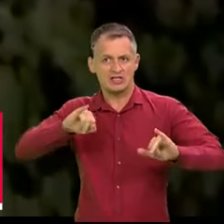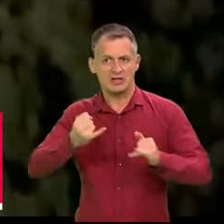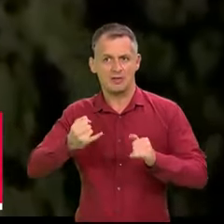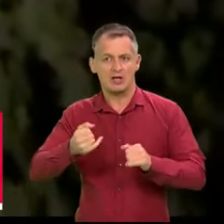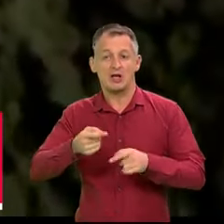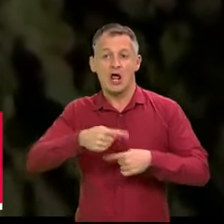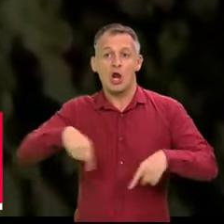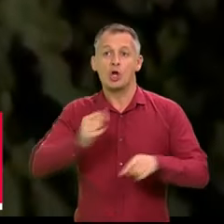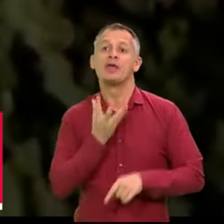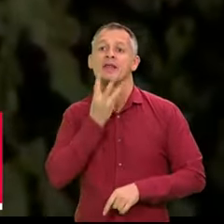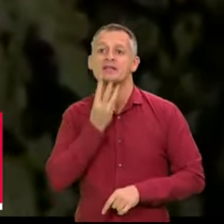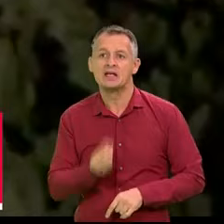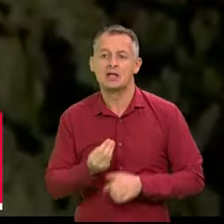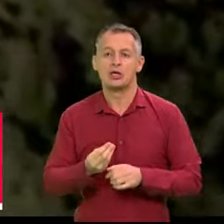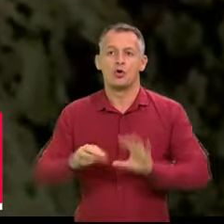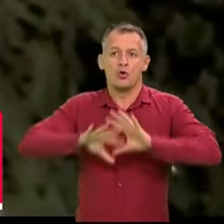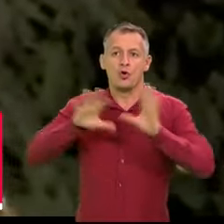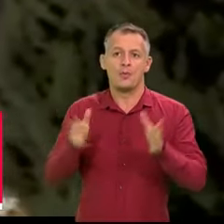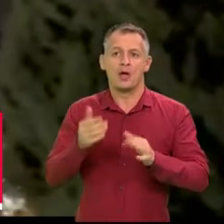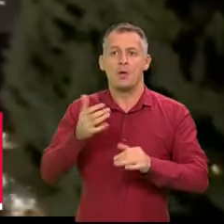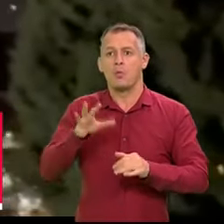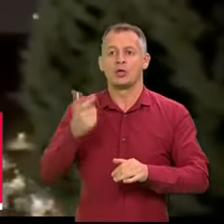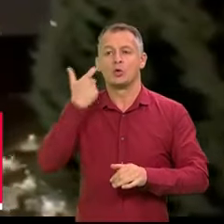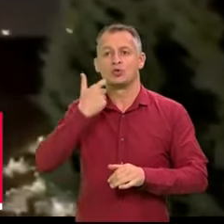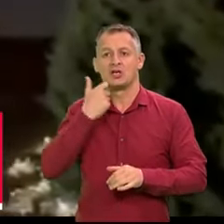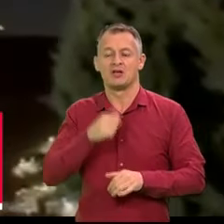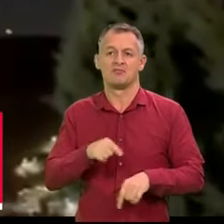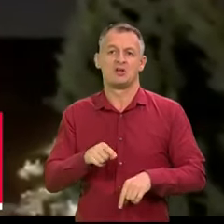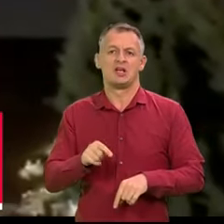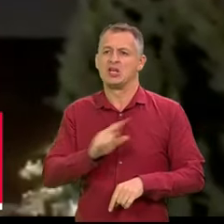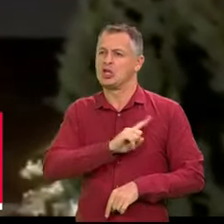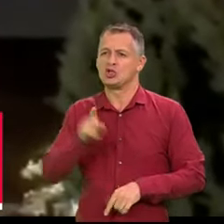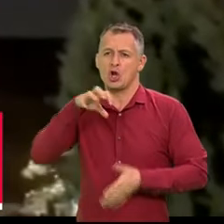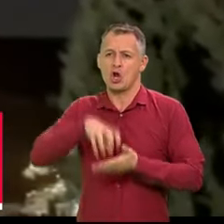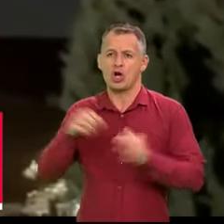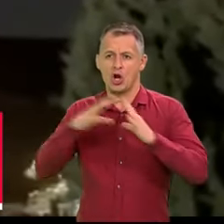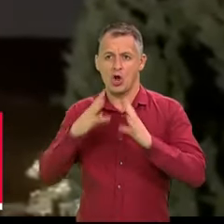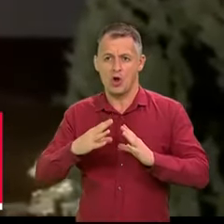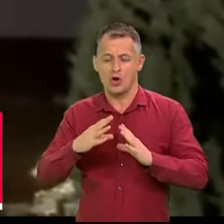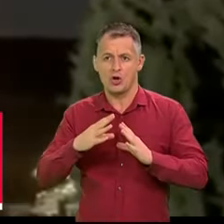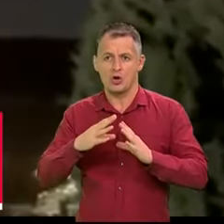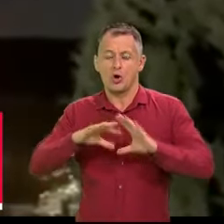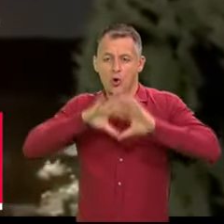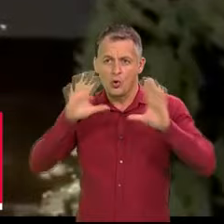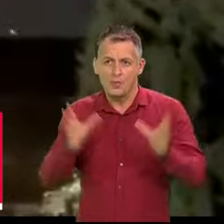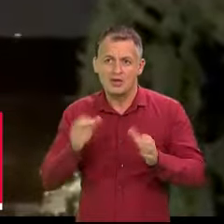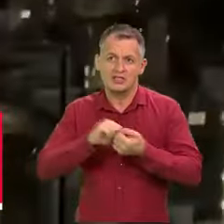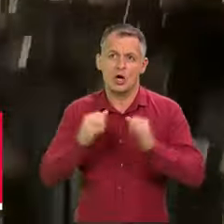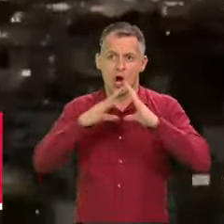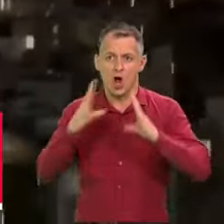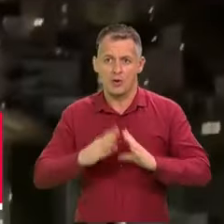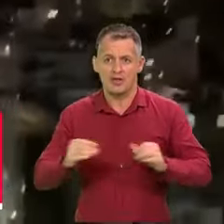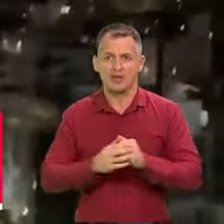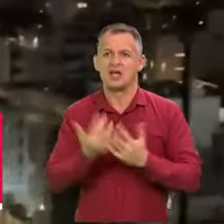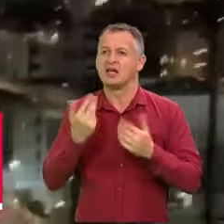Lumea poate nu-și dă seama nicăieri în lume, nici în România, ce trece noi de un an de zile. Câte rachete deja am primit în